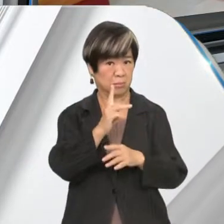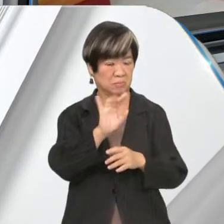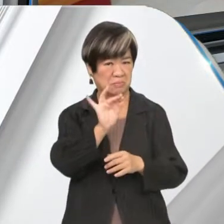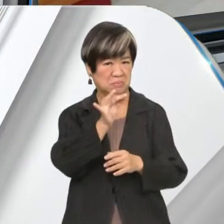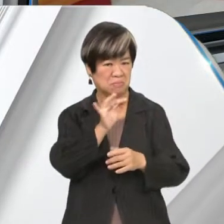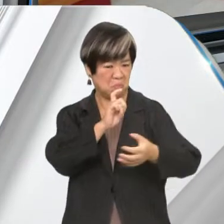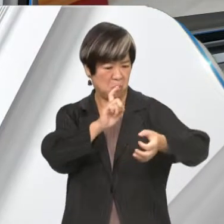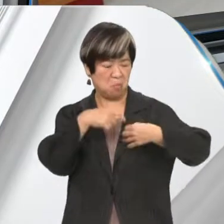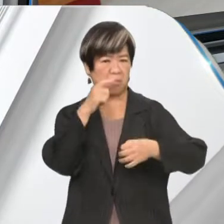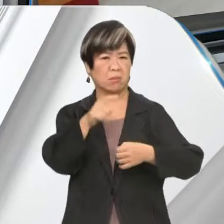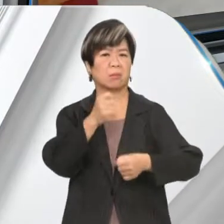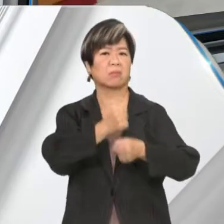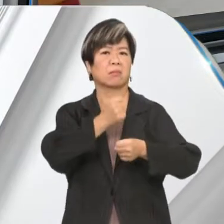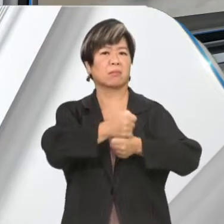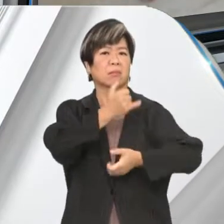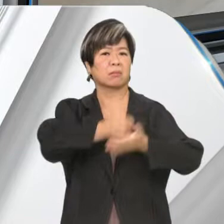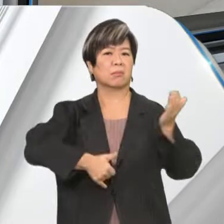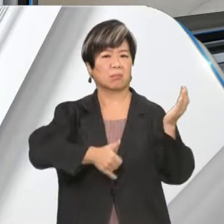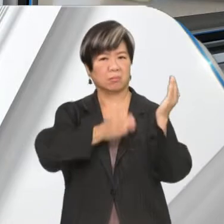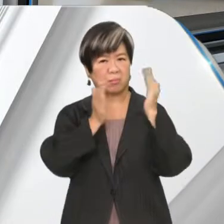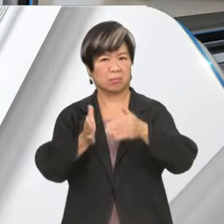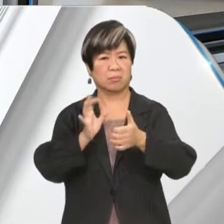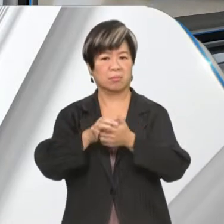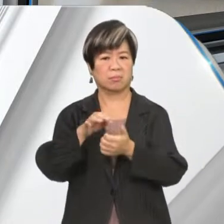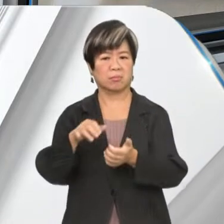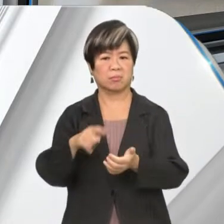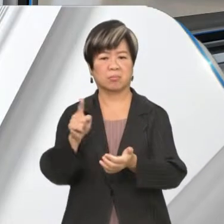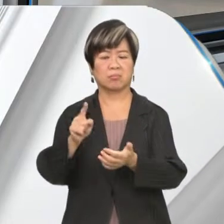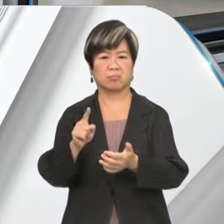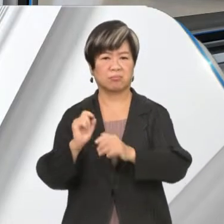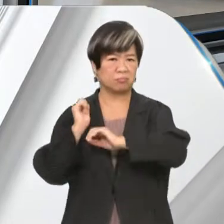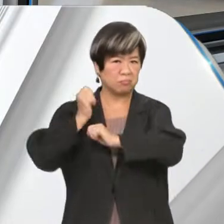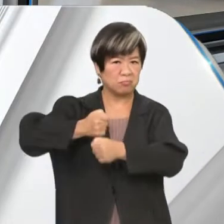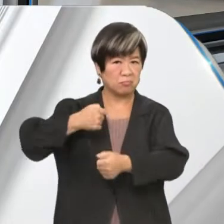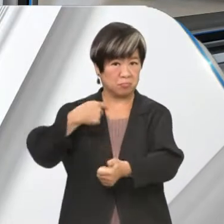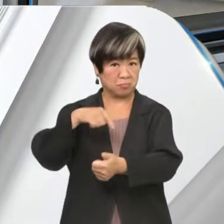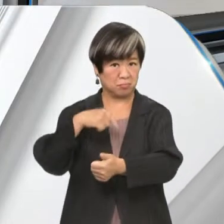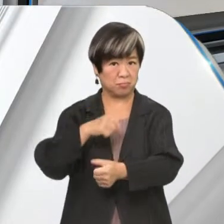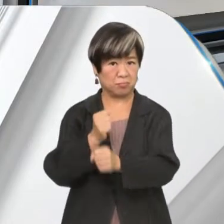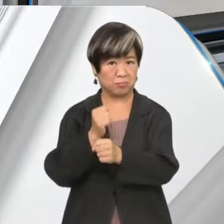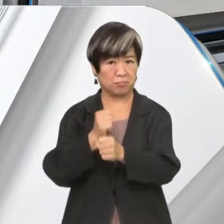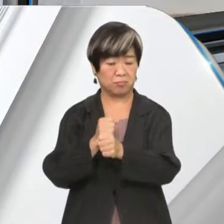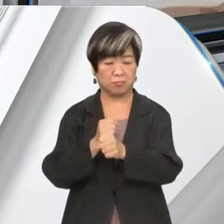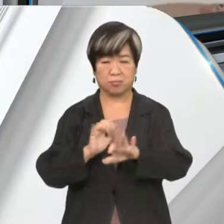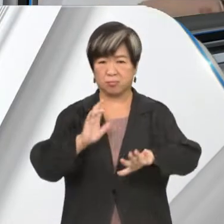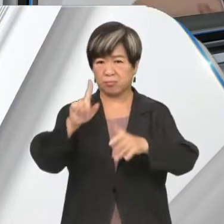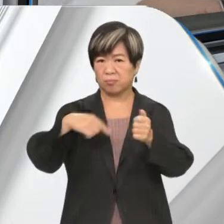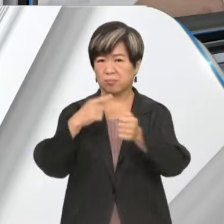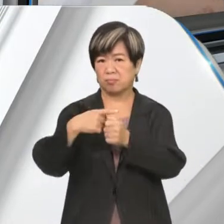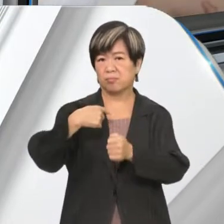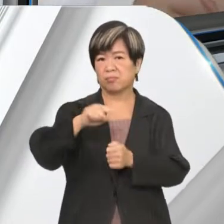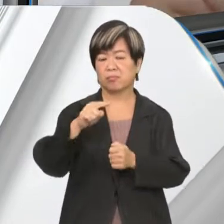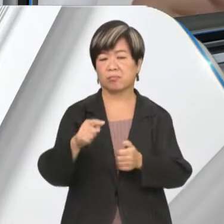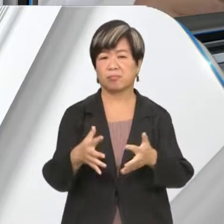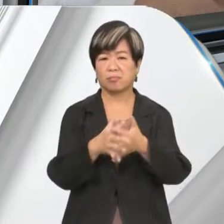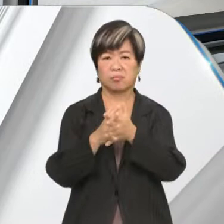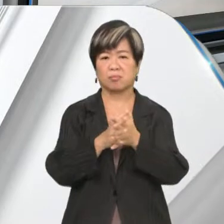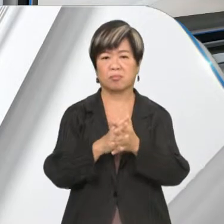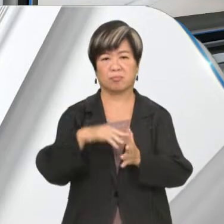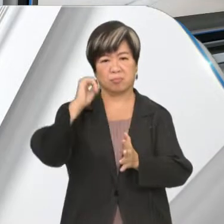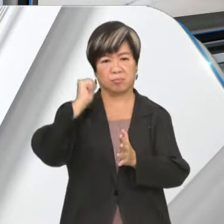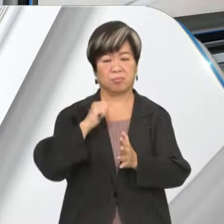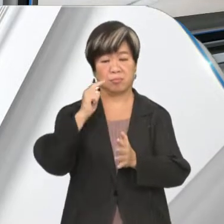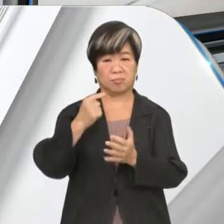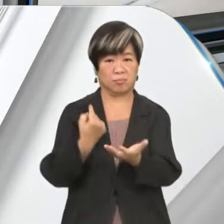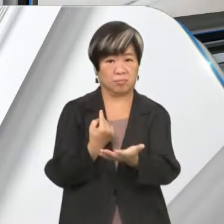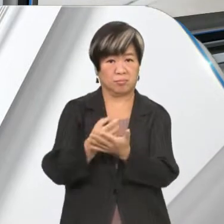席的投入表态，专心来做游水教练。今日今日参加对美国拉斯维加斯举办的游水